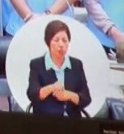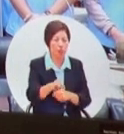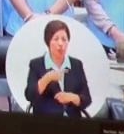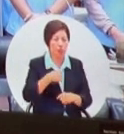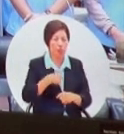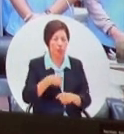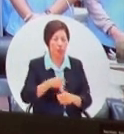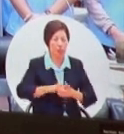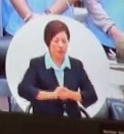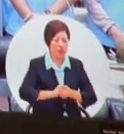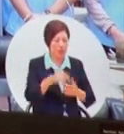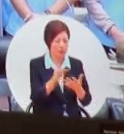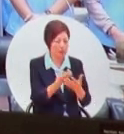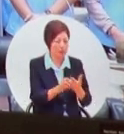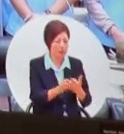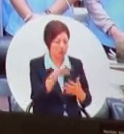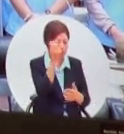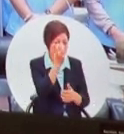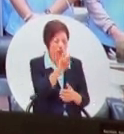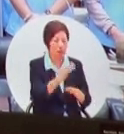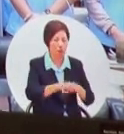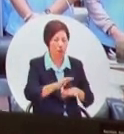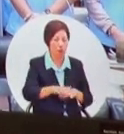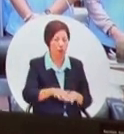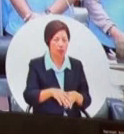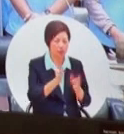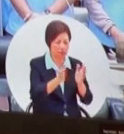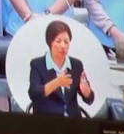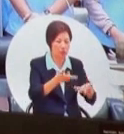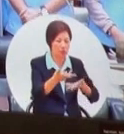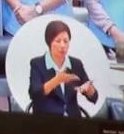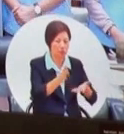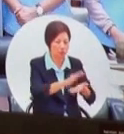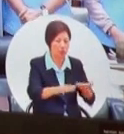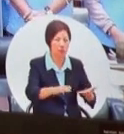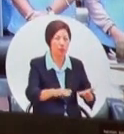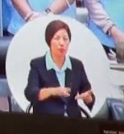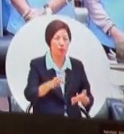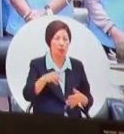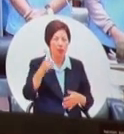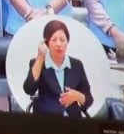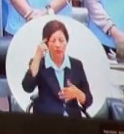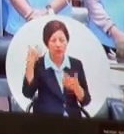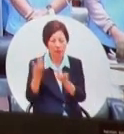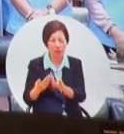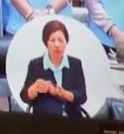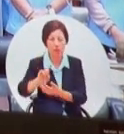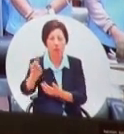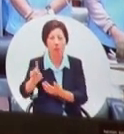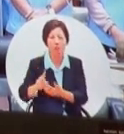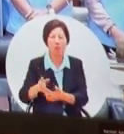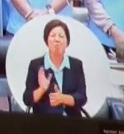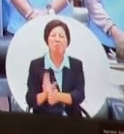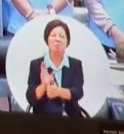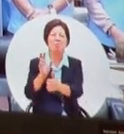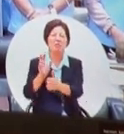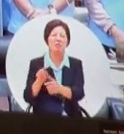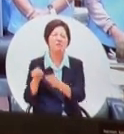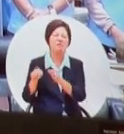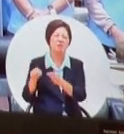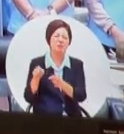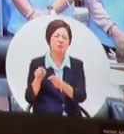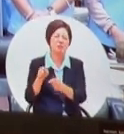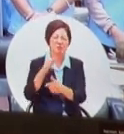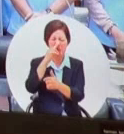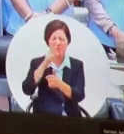会严格监督。但是我们就事论事，我们反对谩骂式、辱骂式，像刚